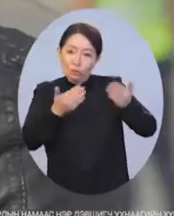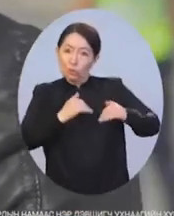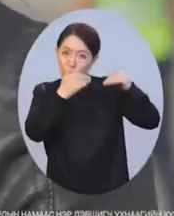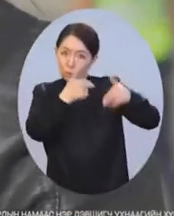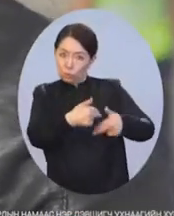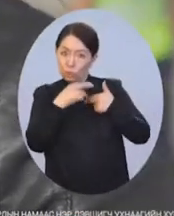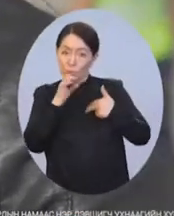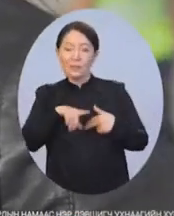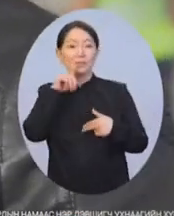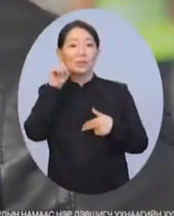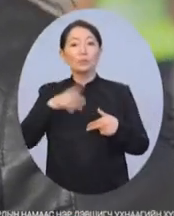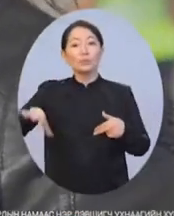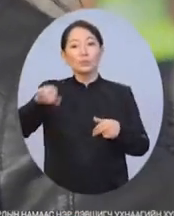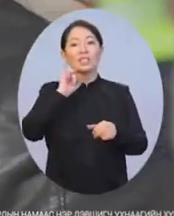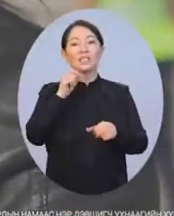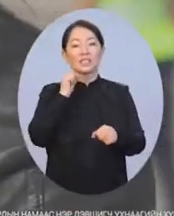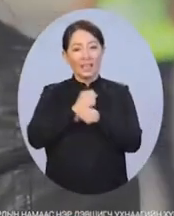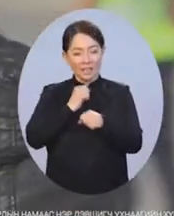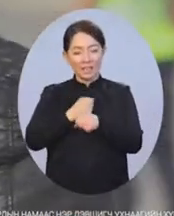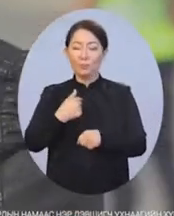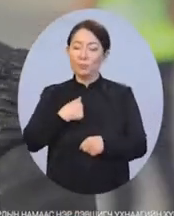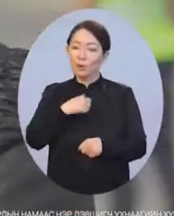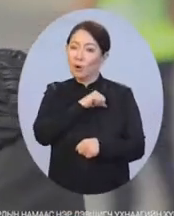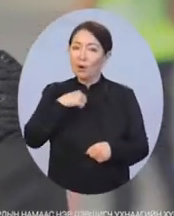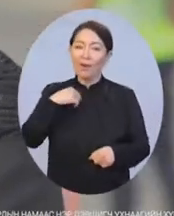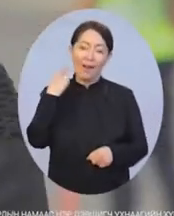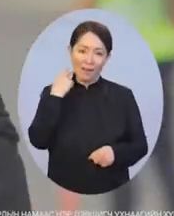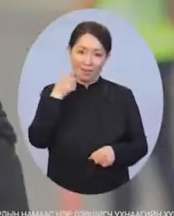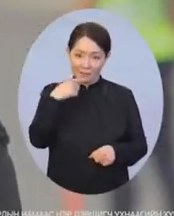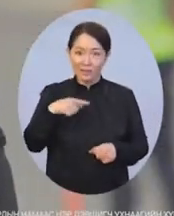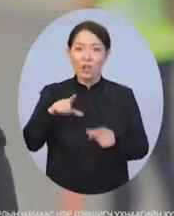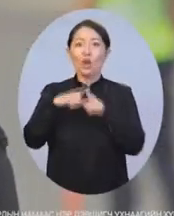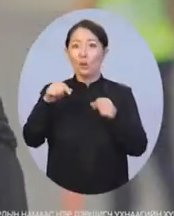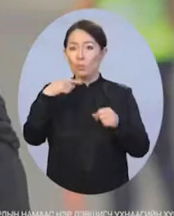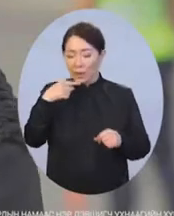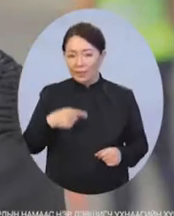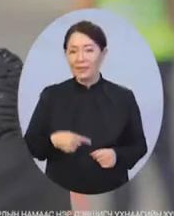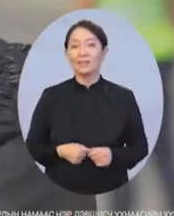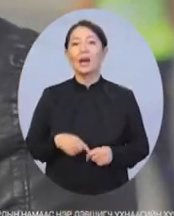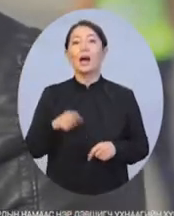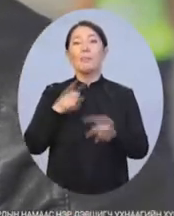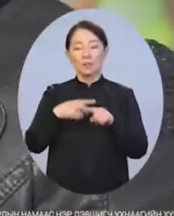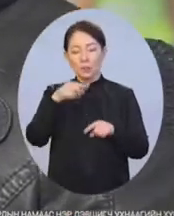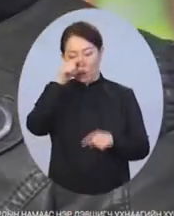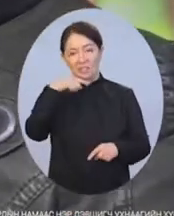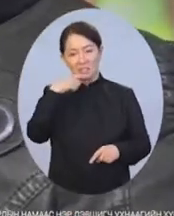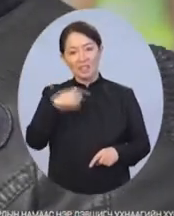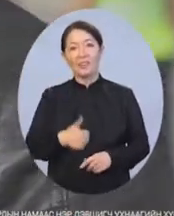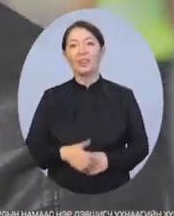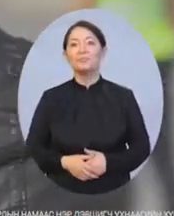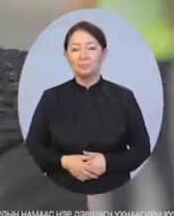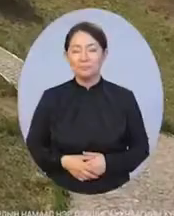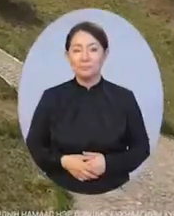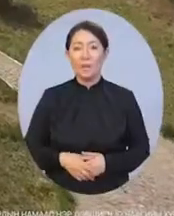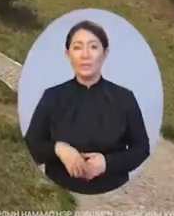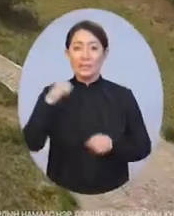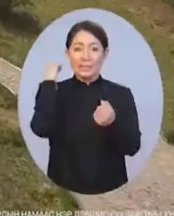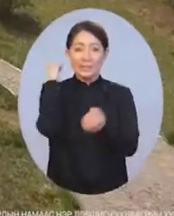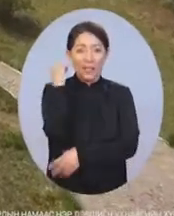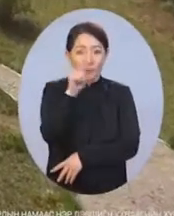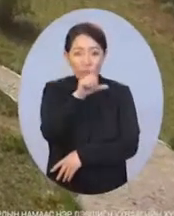чиглэлээр хөгжүүлбэл залуучууд ихээр ажиллана гэж бодож байгаа. Би өөрөө англи хэлтэй, япон хэлтэй, бас орос